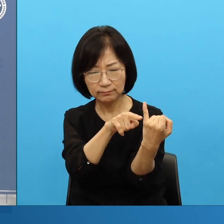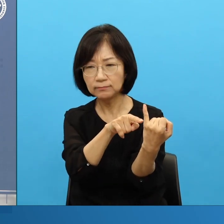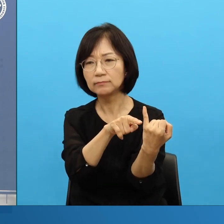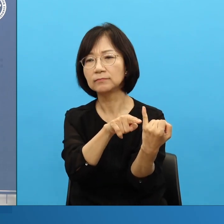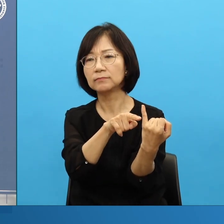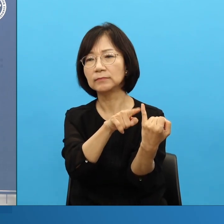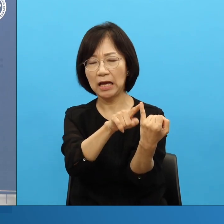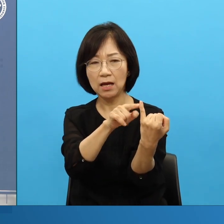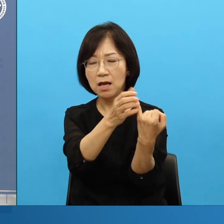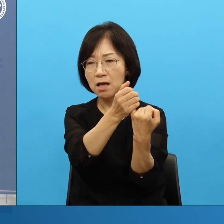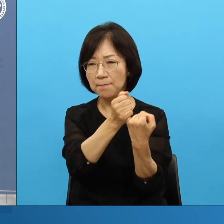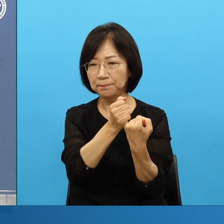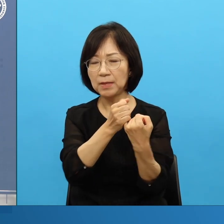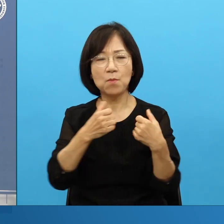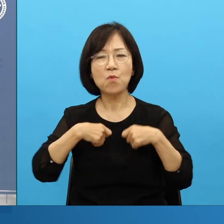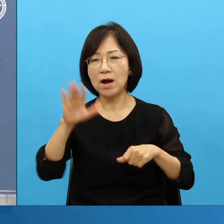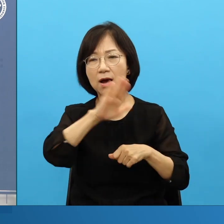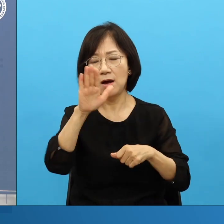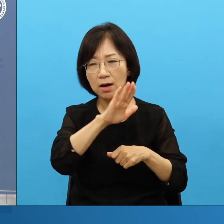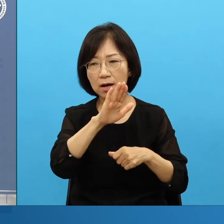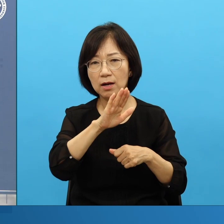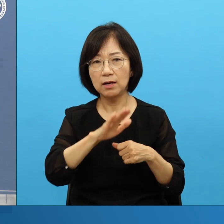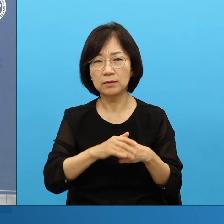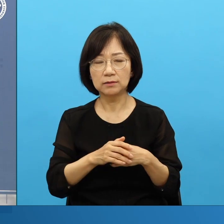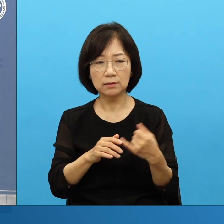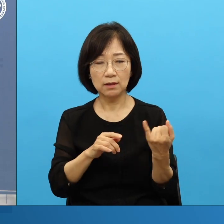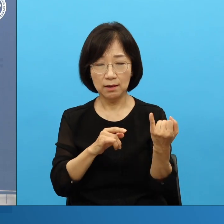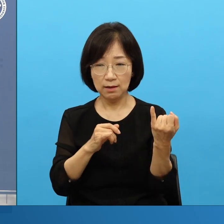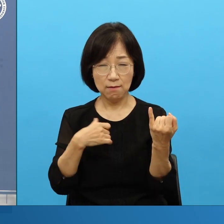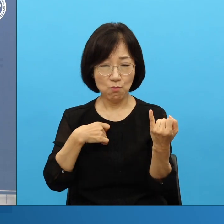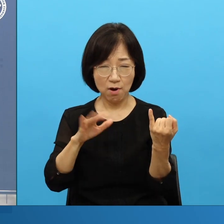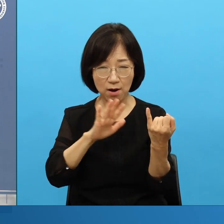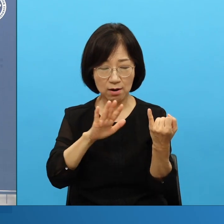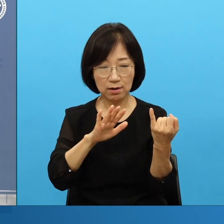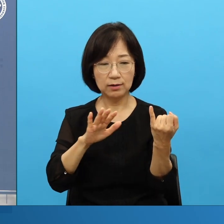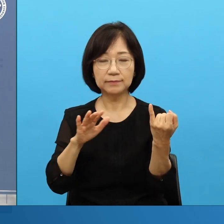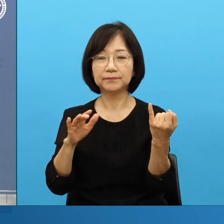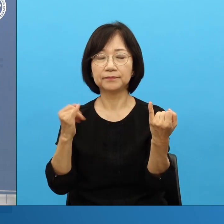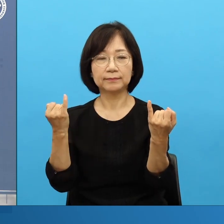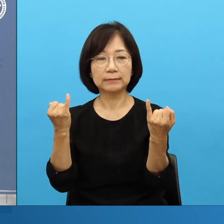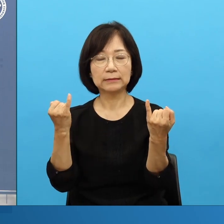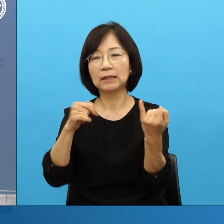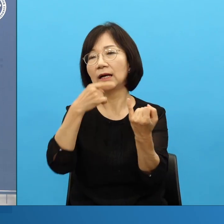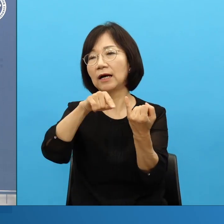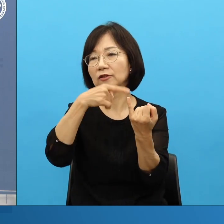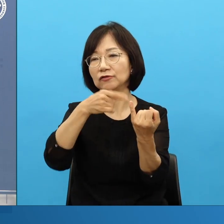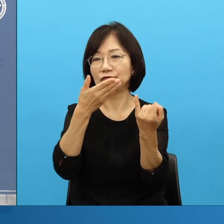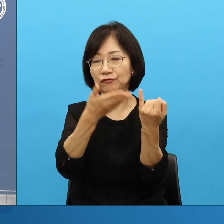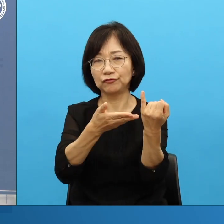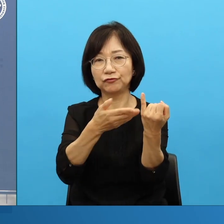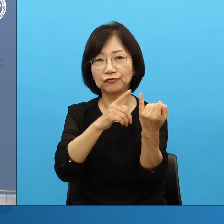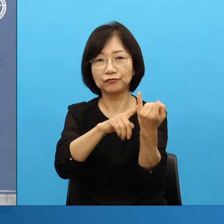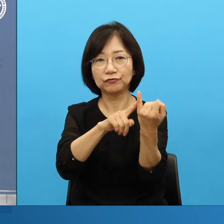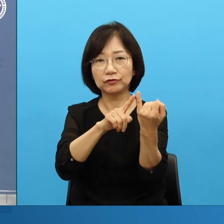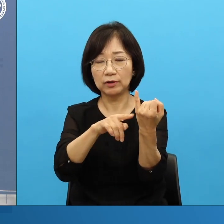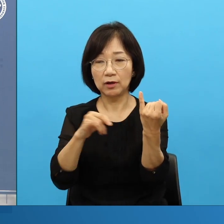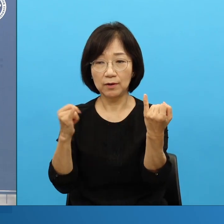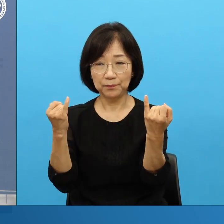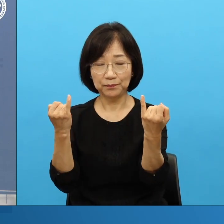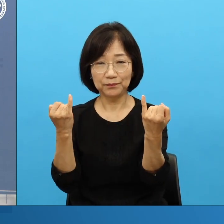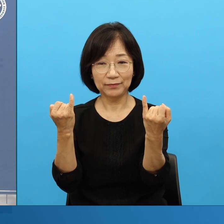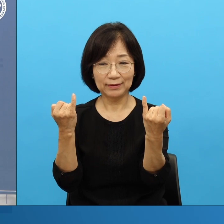by might or by her 최선을 zealous. 다했더니 됐다 이 말이 And 아닙니다. I'm not saying that this happened or worked because she did her best. 이